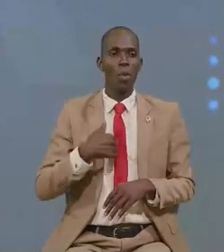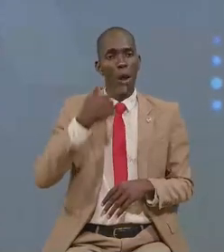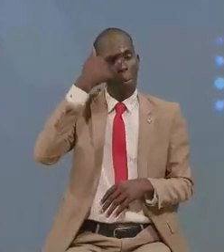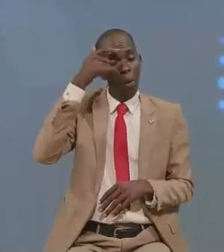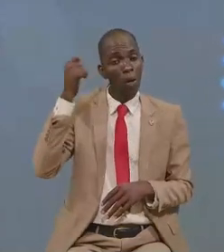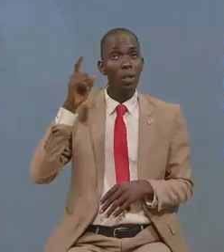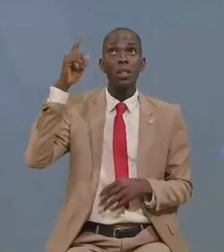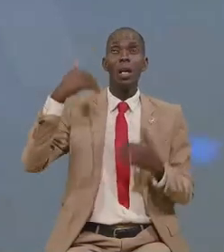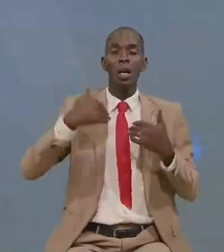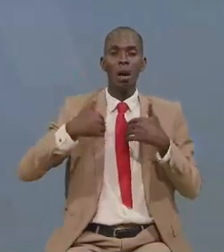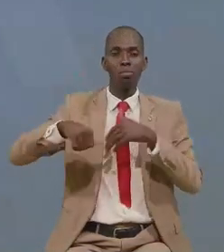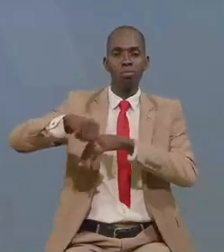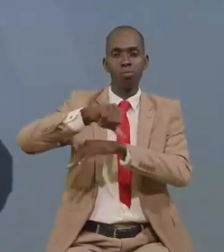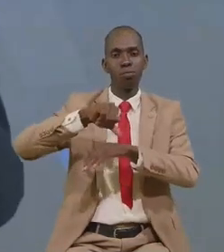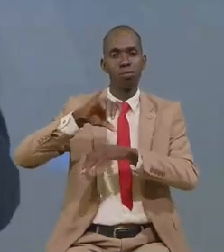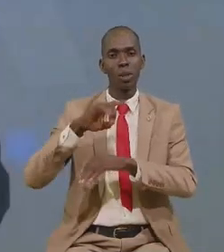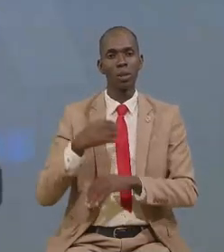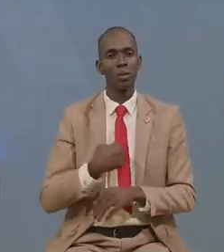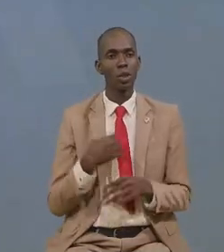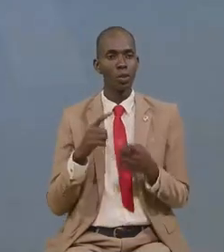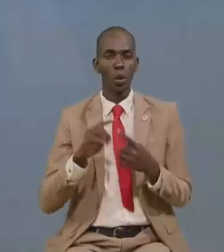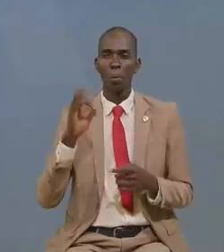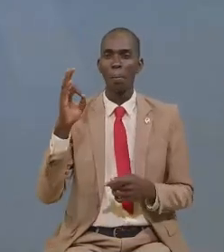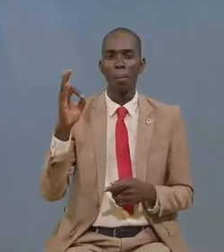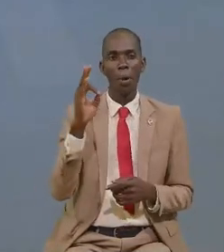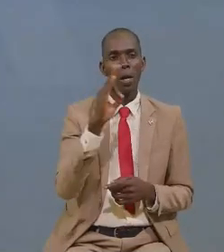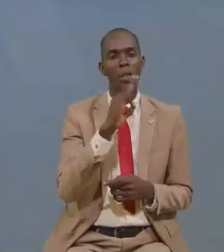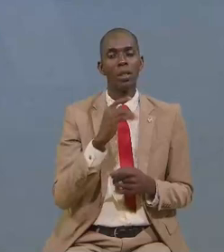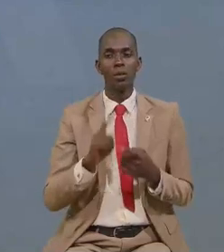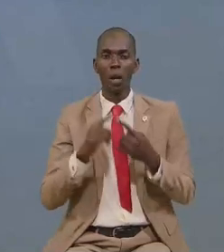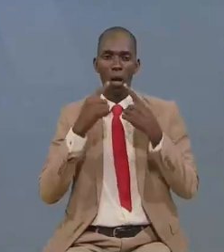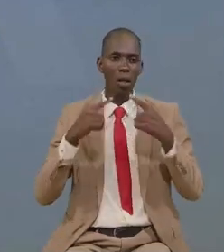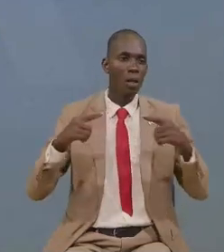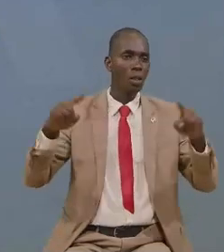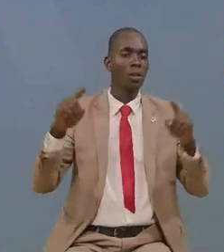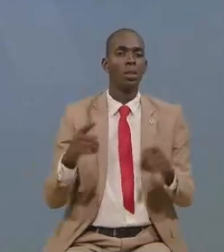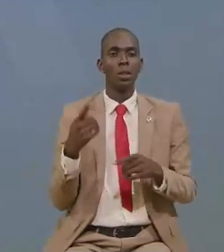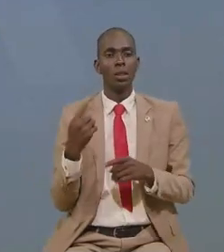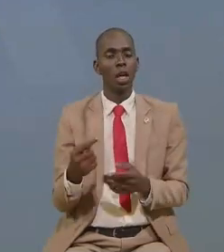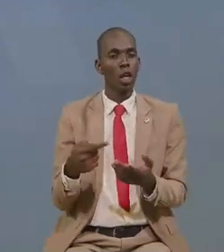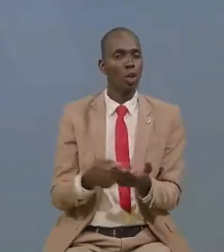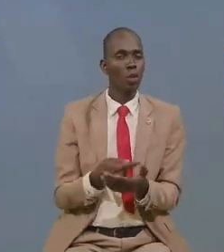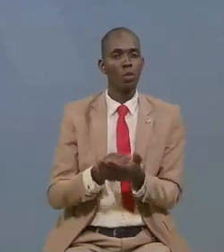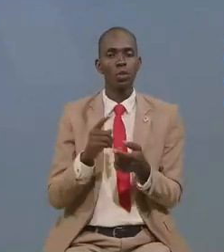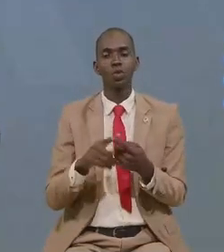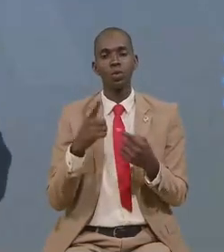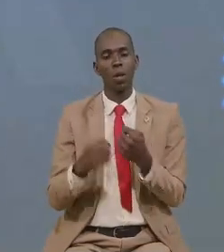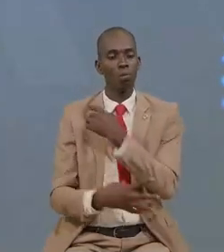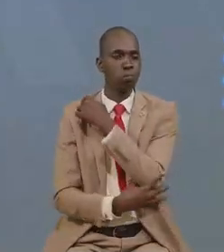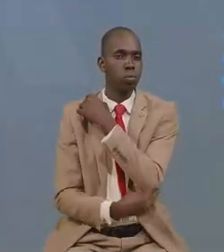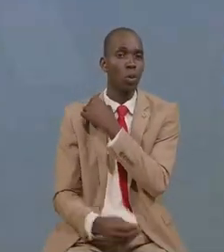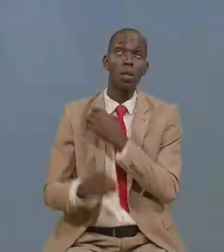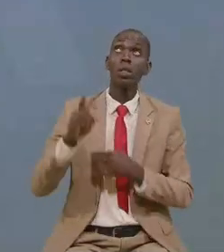m'a oint pour annoncer, pour proclamer, pour déclarer bonne nouvelle aux pauvres.